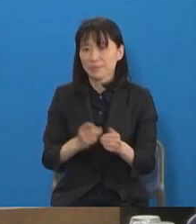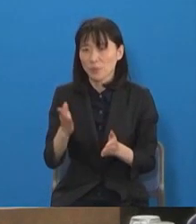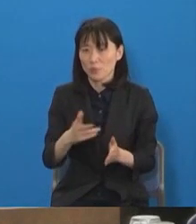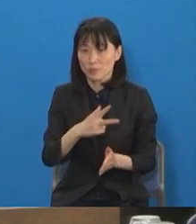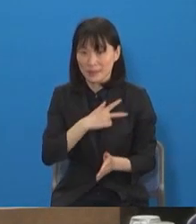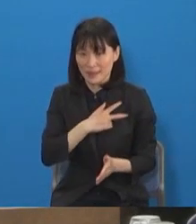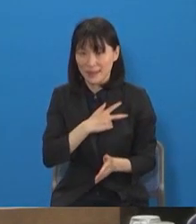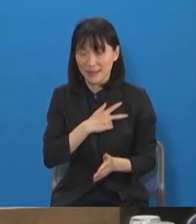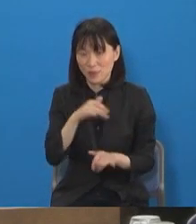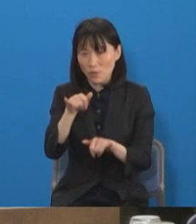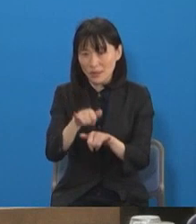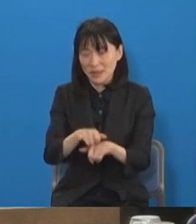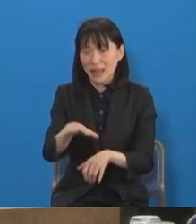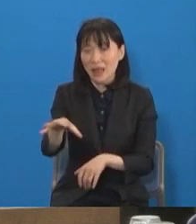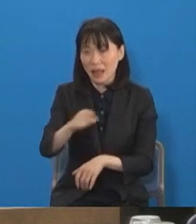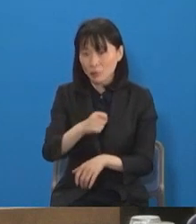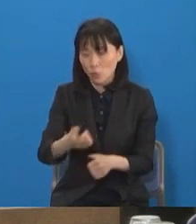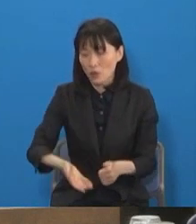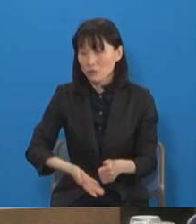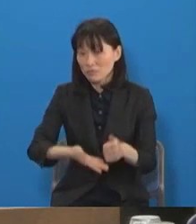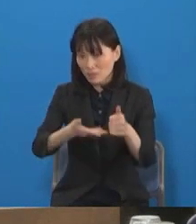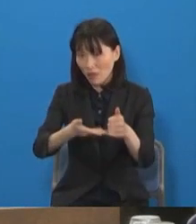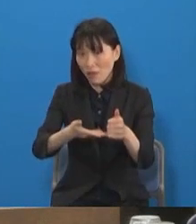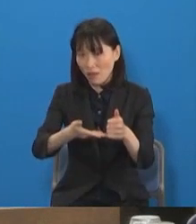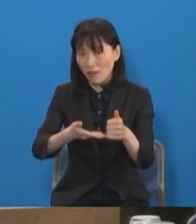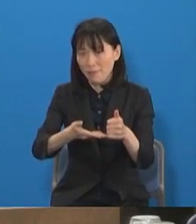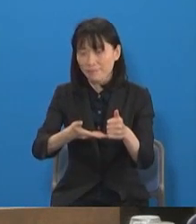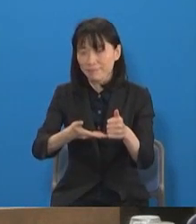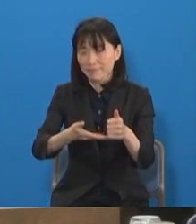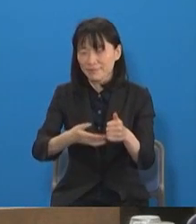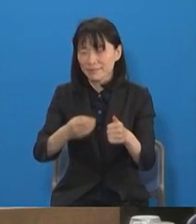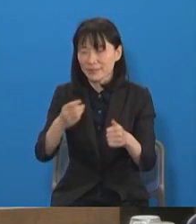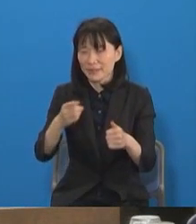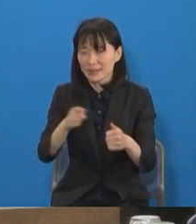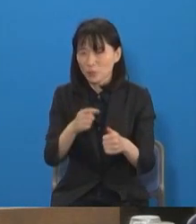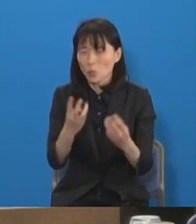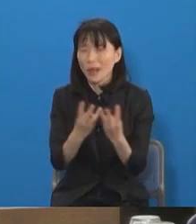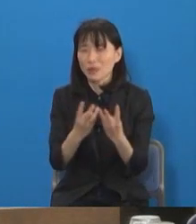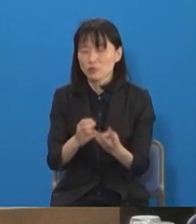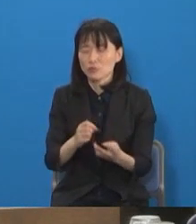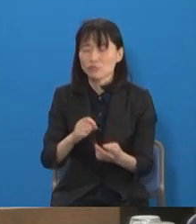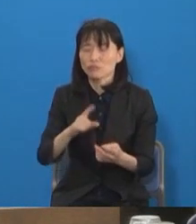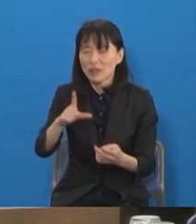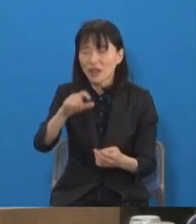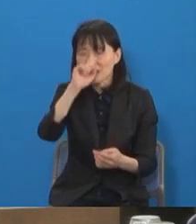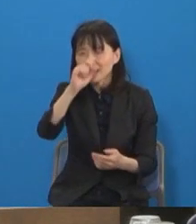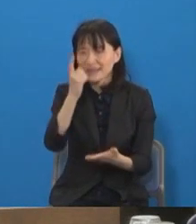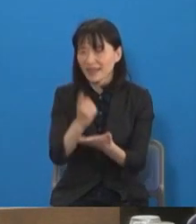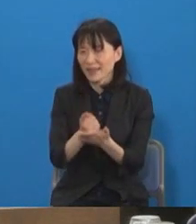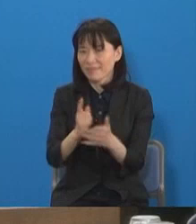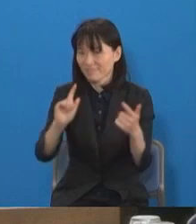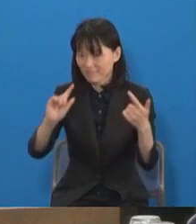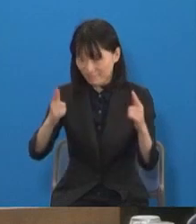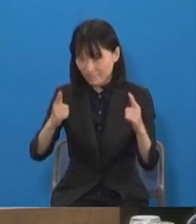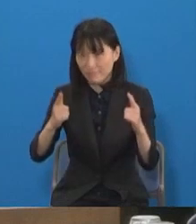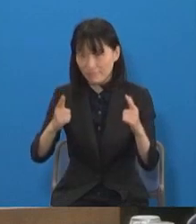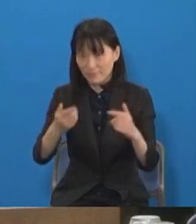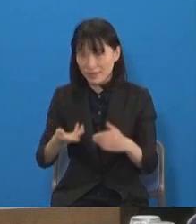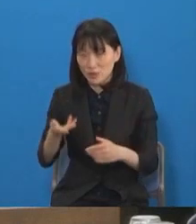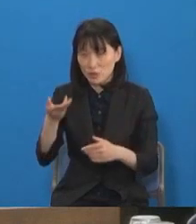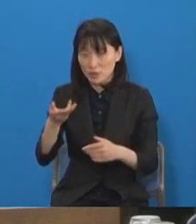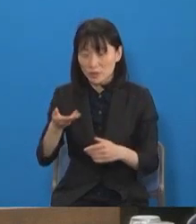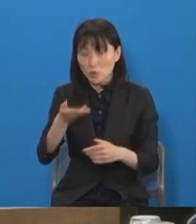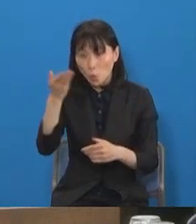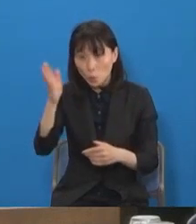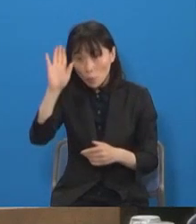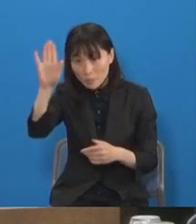士の人材確保、育成は単に人材の数を確保し増やすというだけではなく、次の未